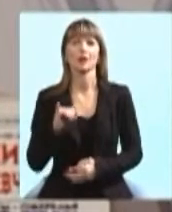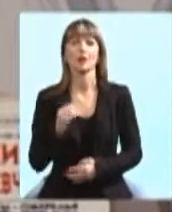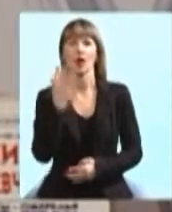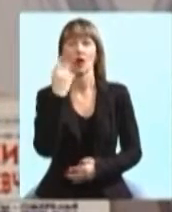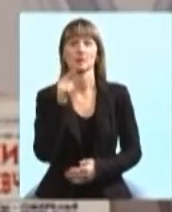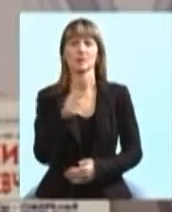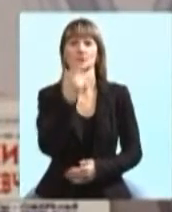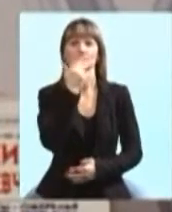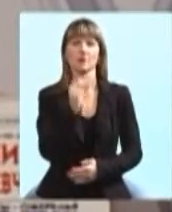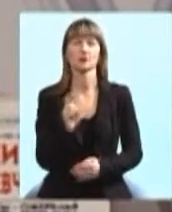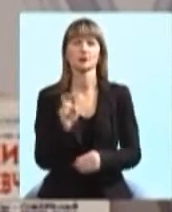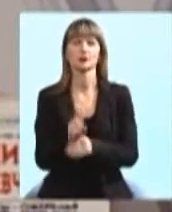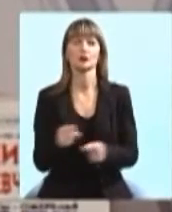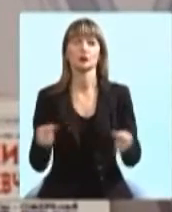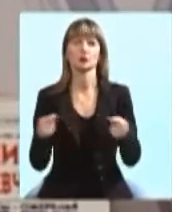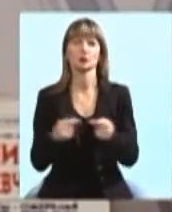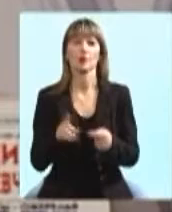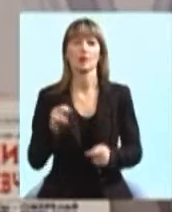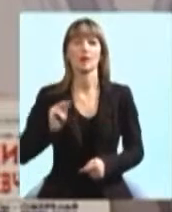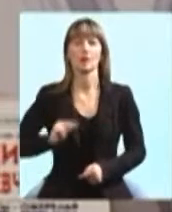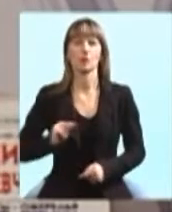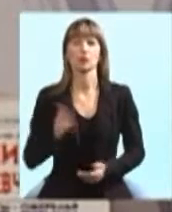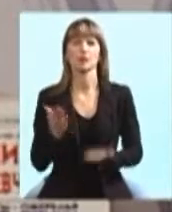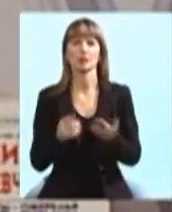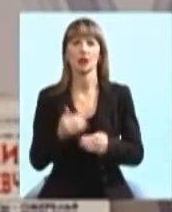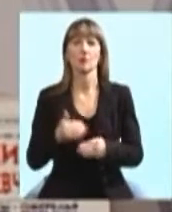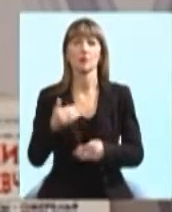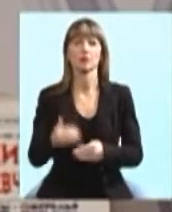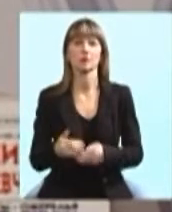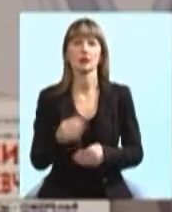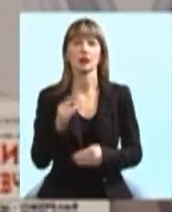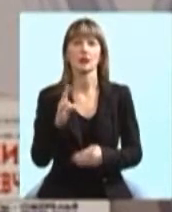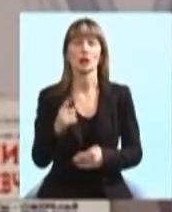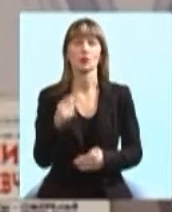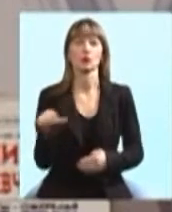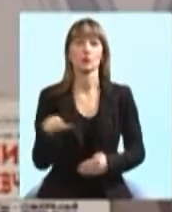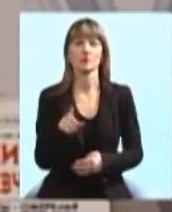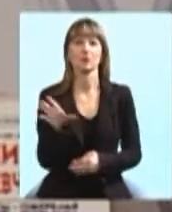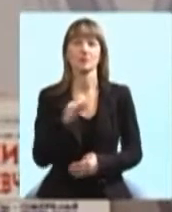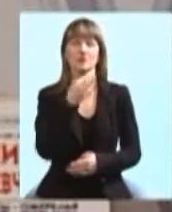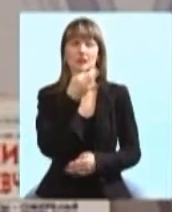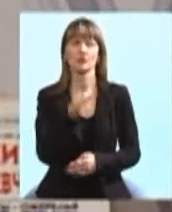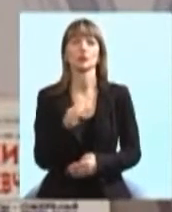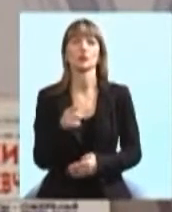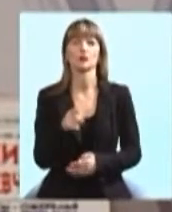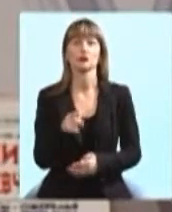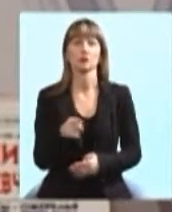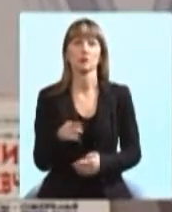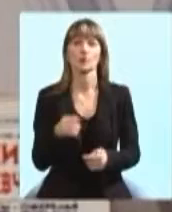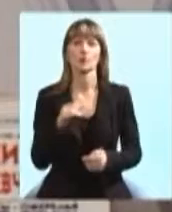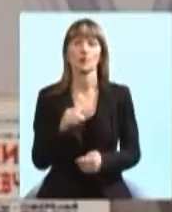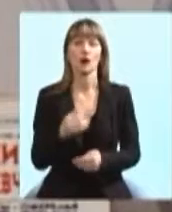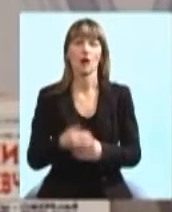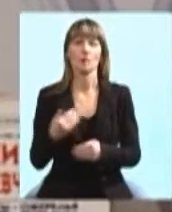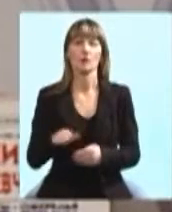ты привыкаешь приходить именно точно на работу, и если ты опоздаешь на хоть минутку, то все скажут, что ты не пунктуальный человек.